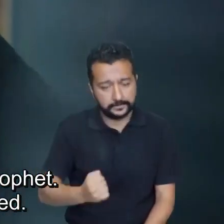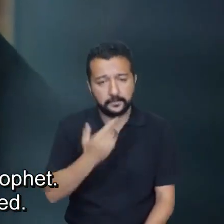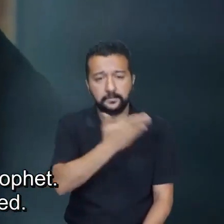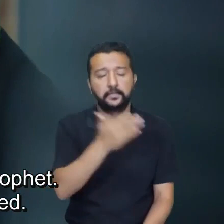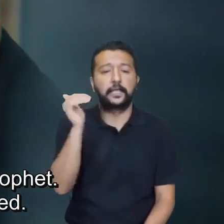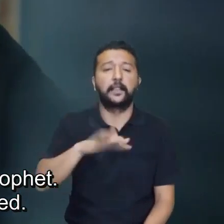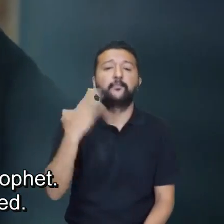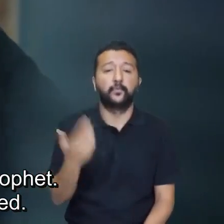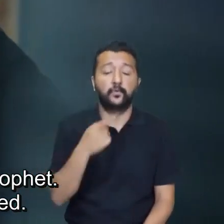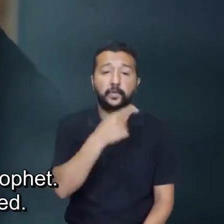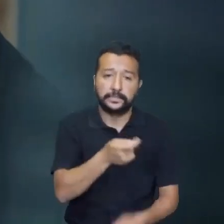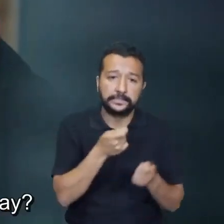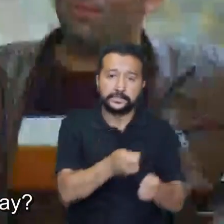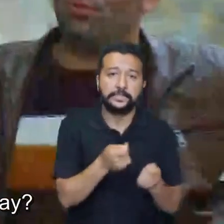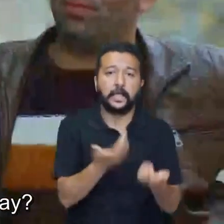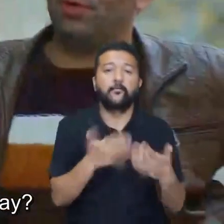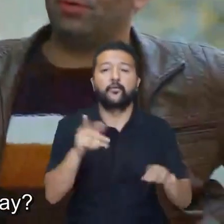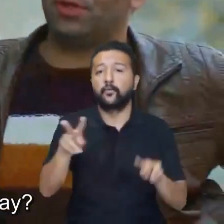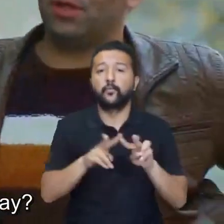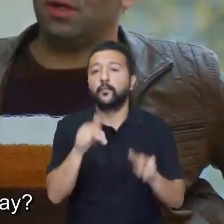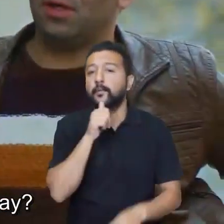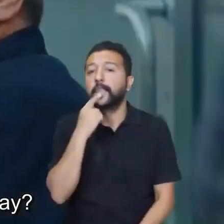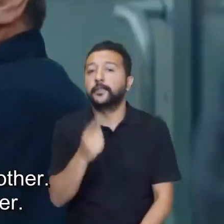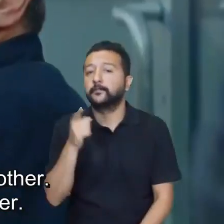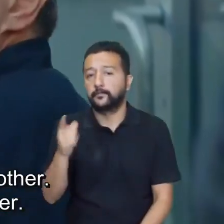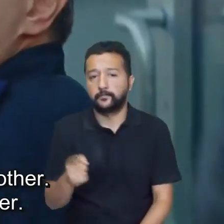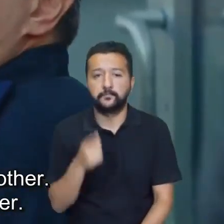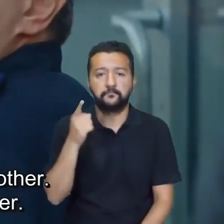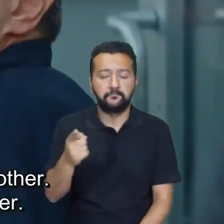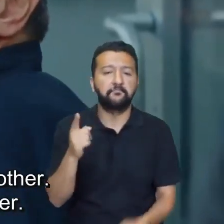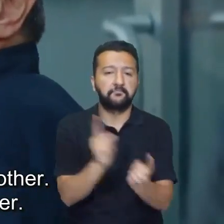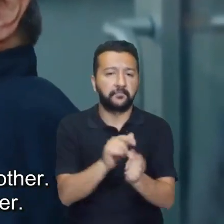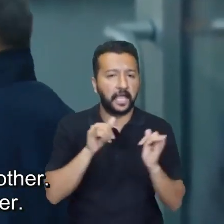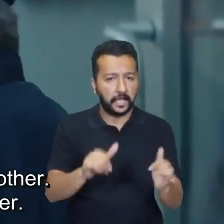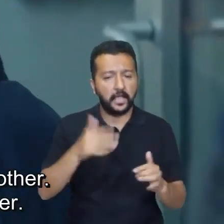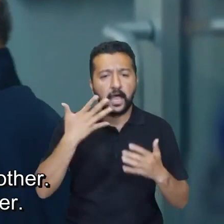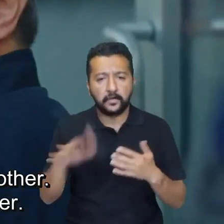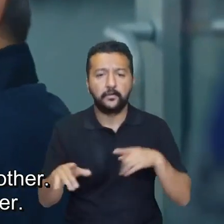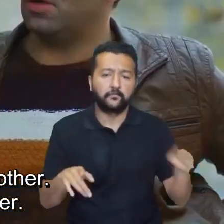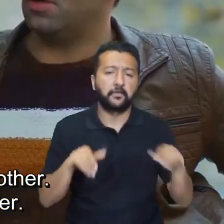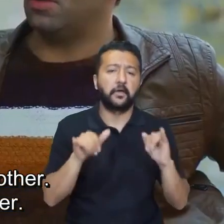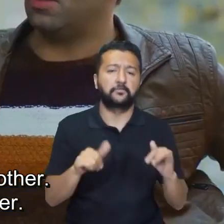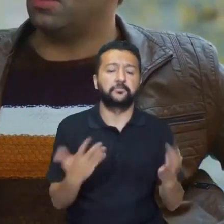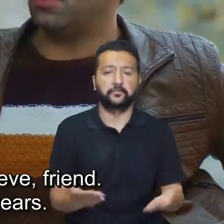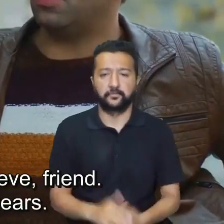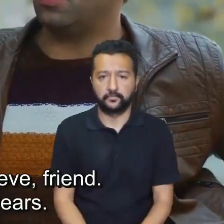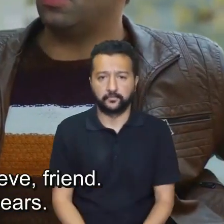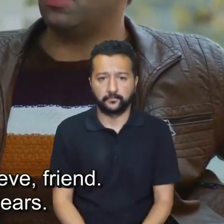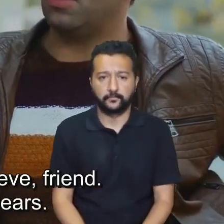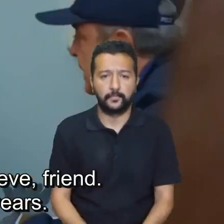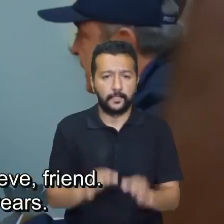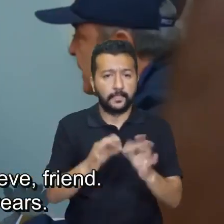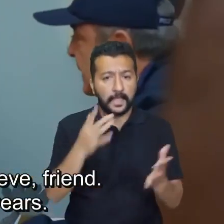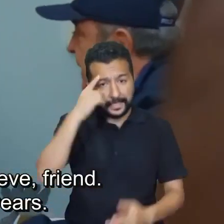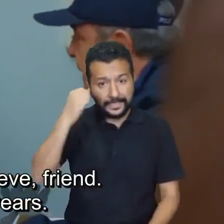peygamber demiyor. Yani ikna edemedi. Müdür baba ne diyor peki? İkisi de birbirinden bitti. Al birini de bir ötekine. Ya